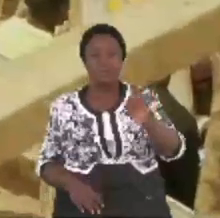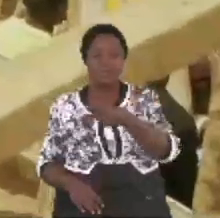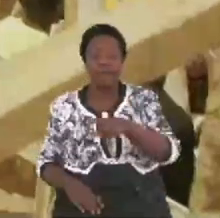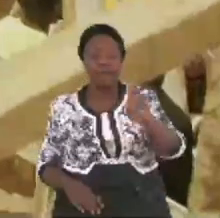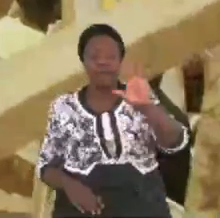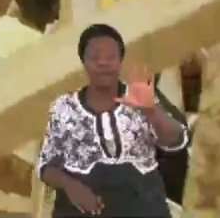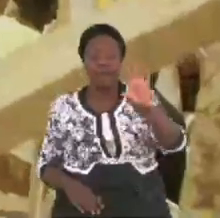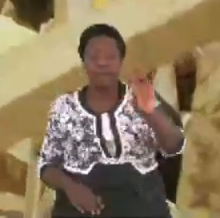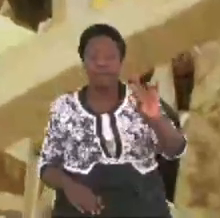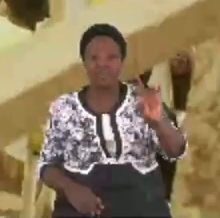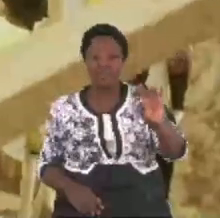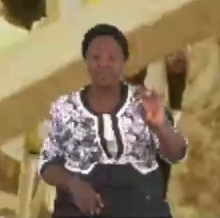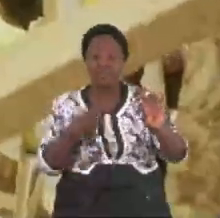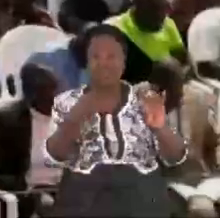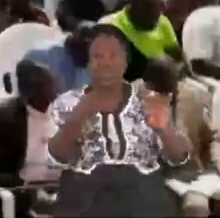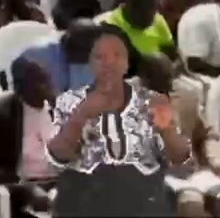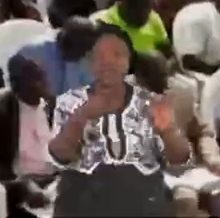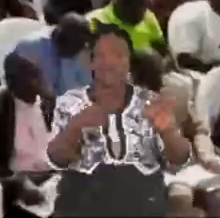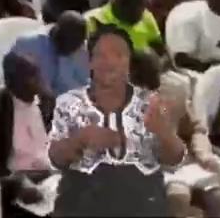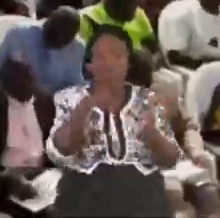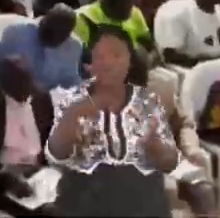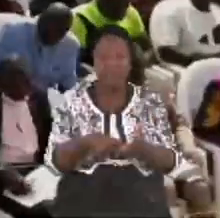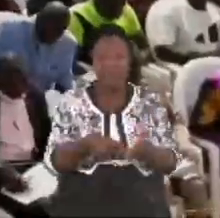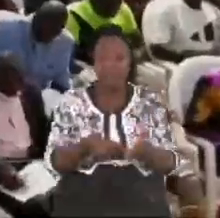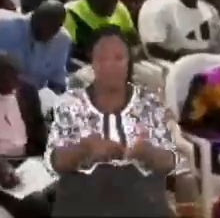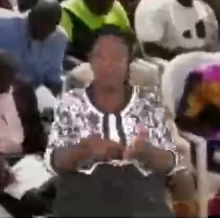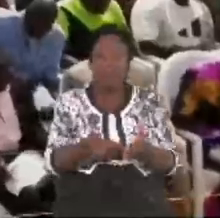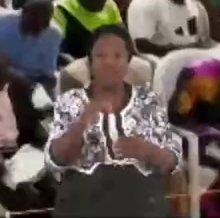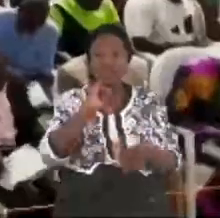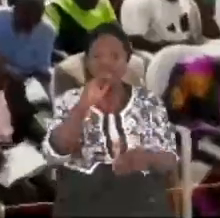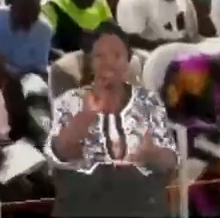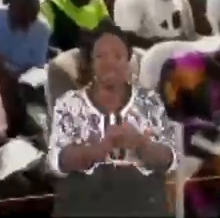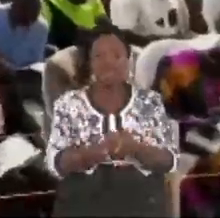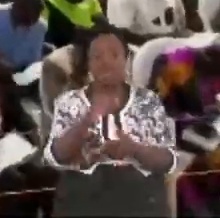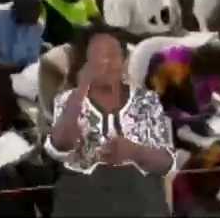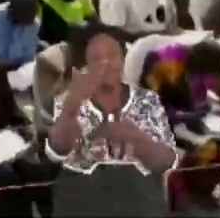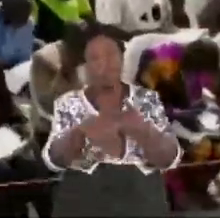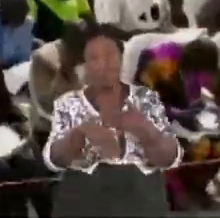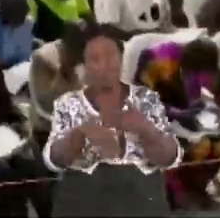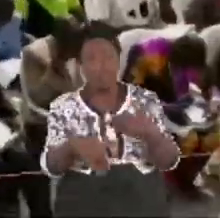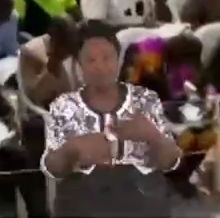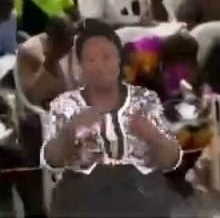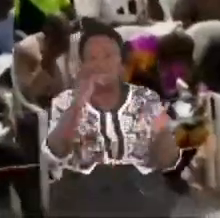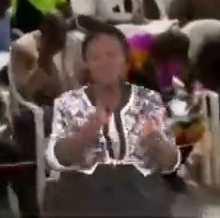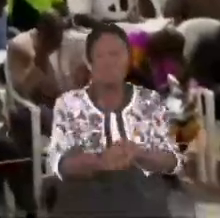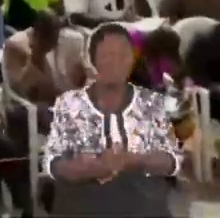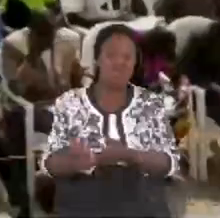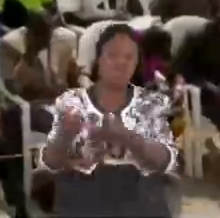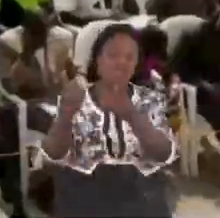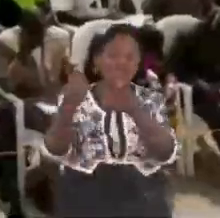Verset 58, c'est ici le pain qui est descendu du ciel.